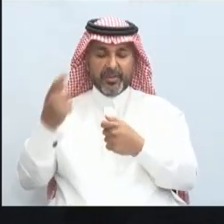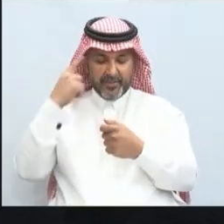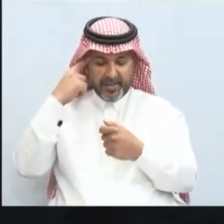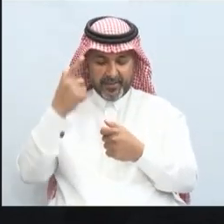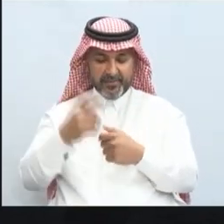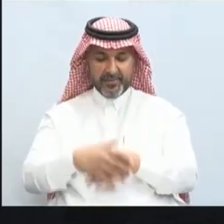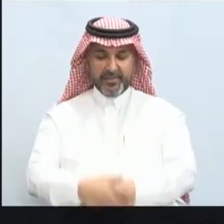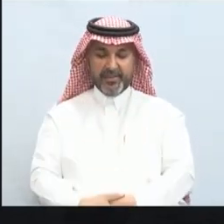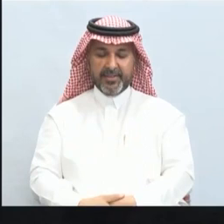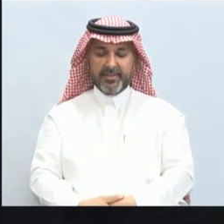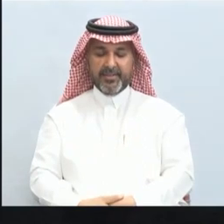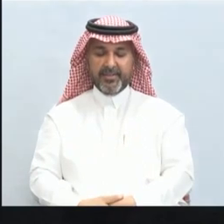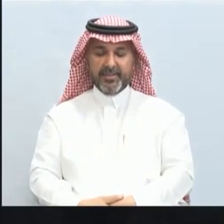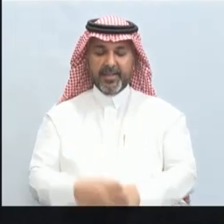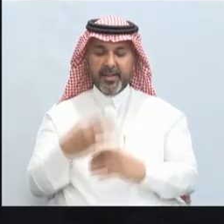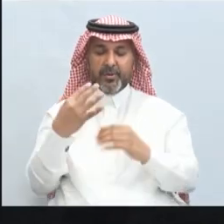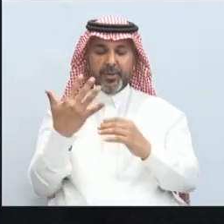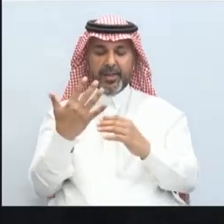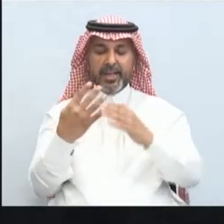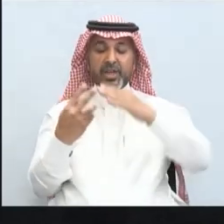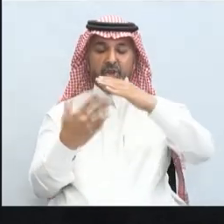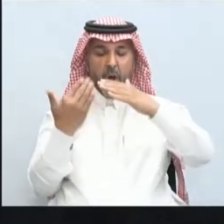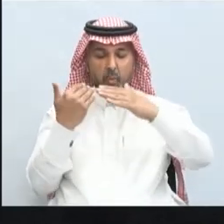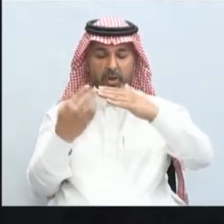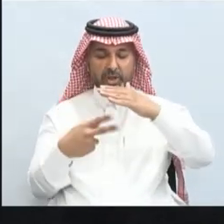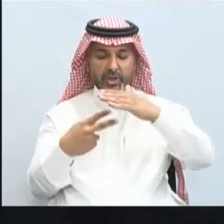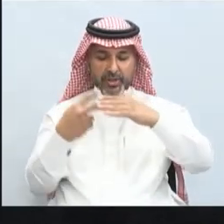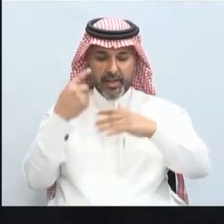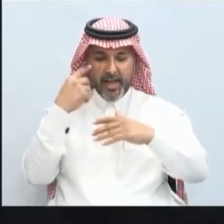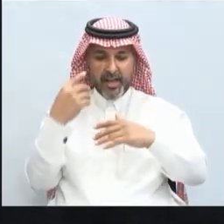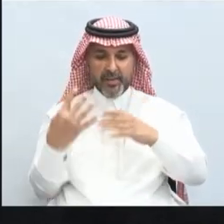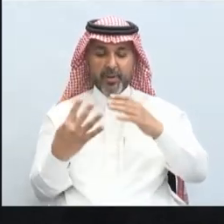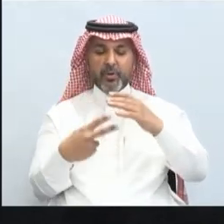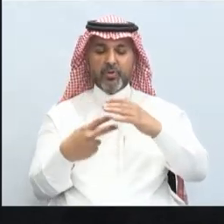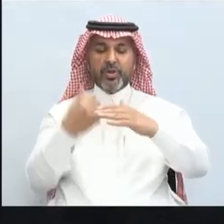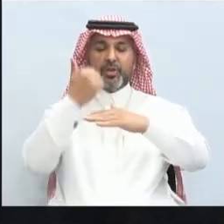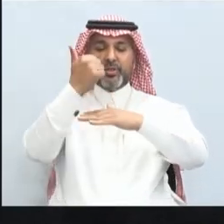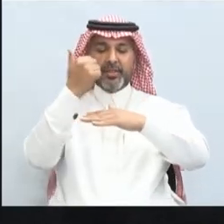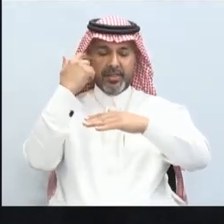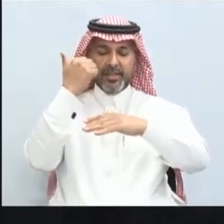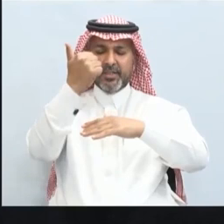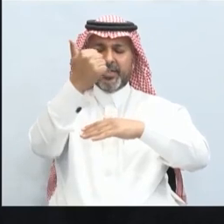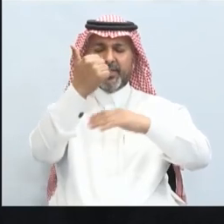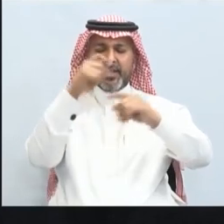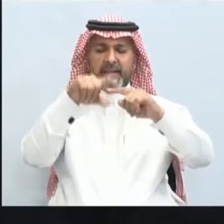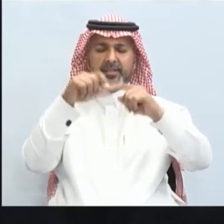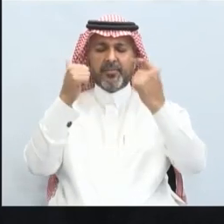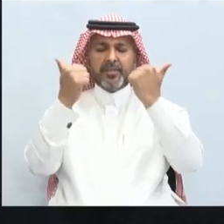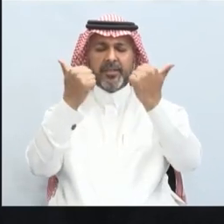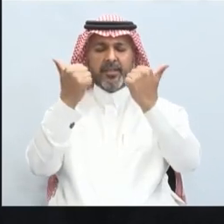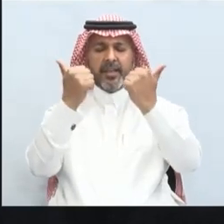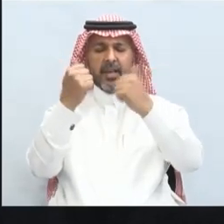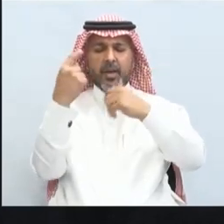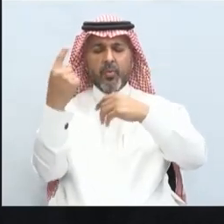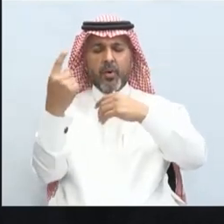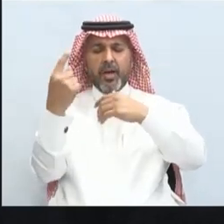ندفع ربع واللي جنبه احتمال ندفع ربع ولكن لاحظوا احنا يعني ممكن نحلل السؤال منطقيا نوصل لاجابه بشكل سريع ولكن لاحظ ايضا